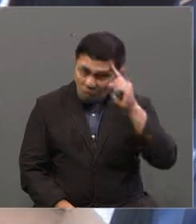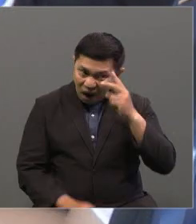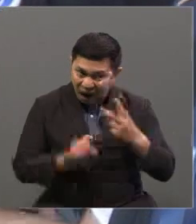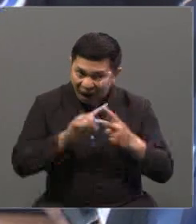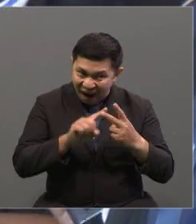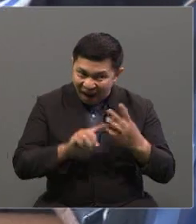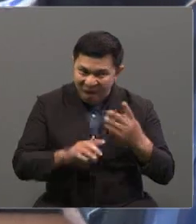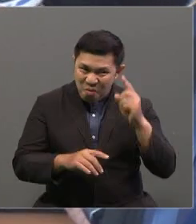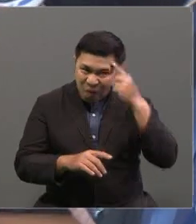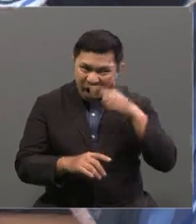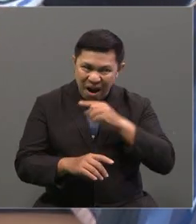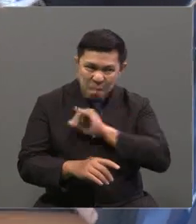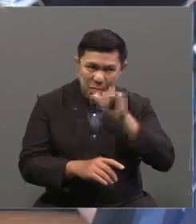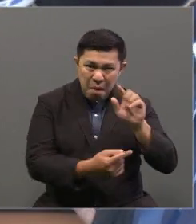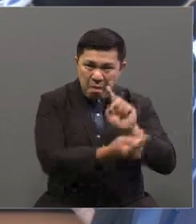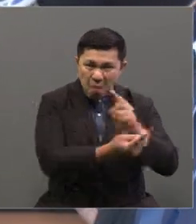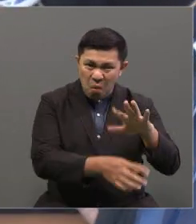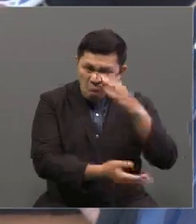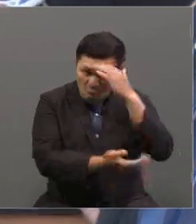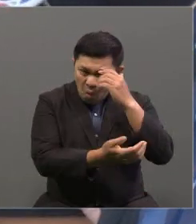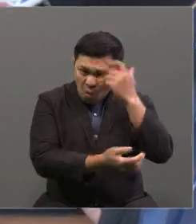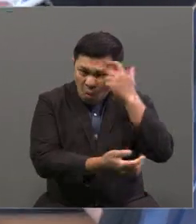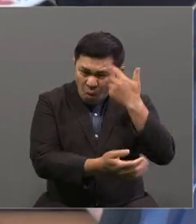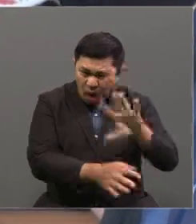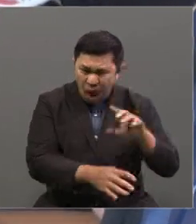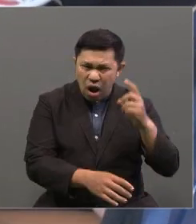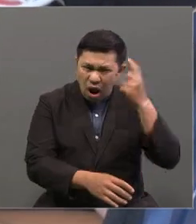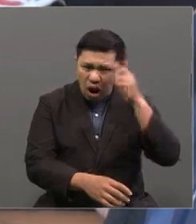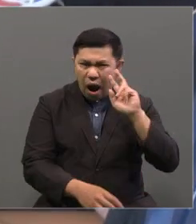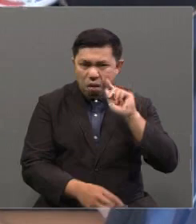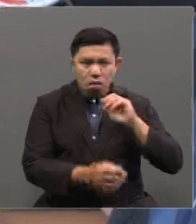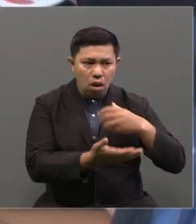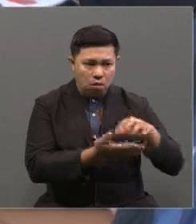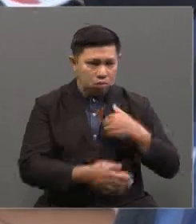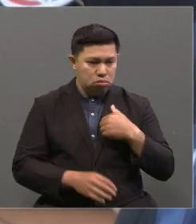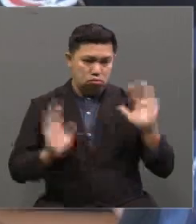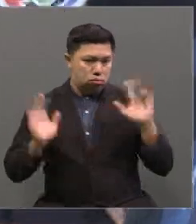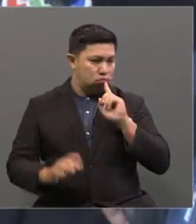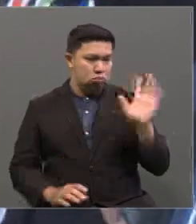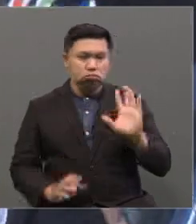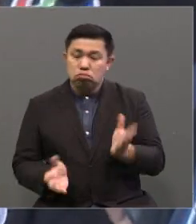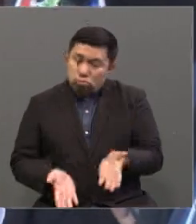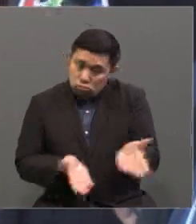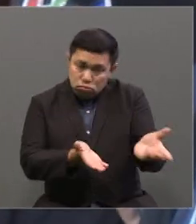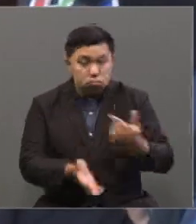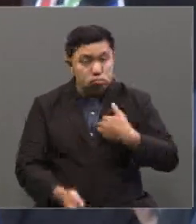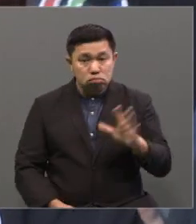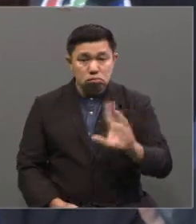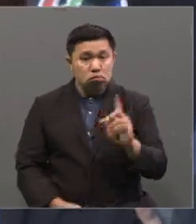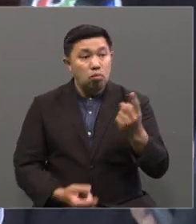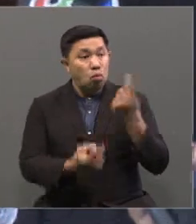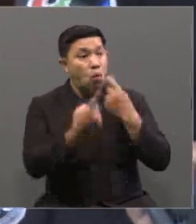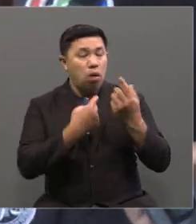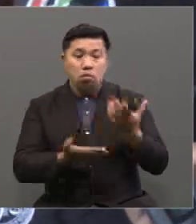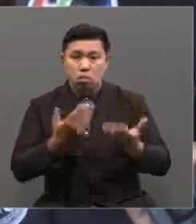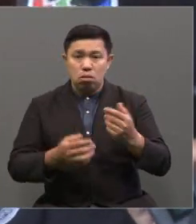ค่ะ ลองตามดูว่าใครเข้าไป มีก็เห็นอยู่แล้วเข้าความในออกความนอกแต่ผัดไม่เคยตำหนิเลยนะปล่อยเข้าไปเลยใครจะว่าอะไรฉันบอกว่าใครจะว่าอะไรใช่